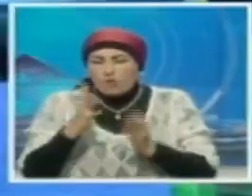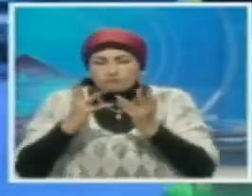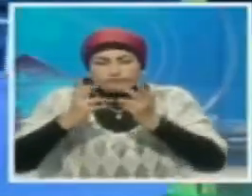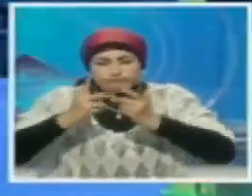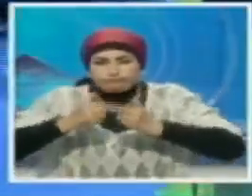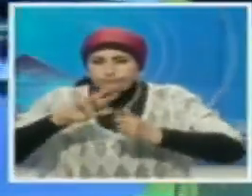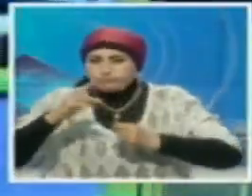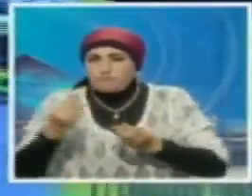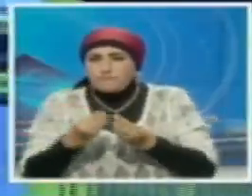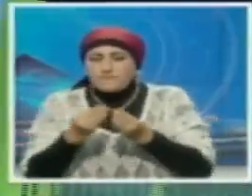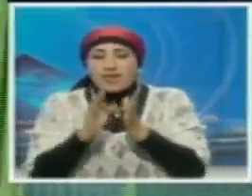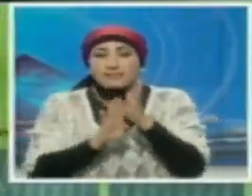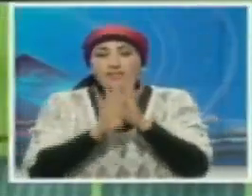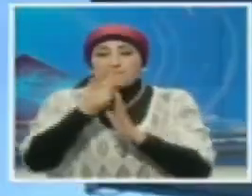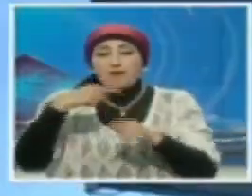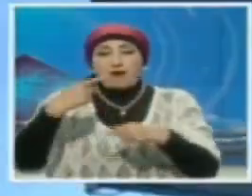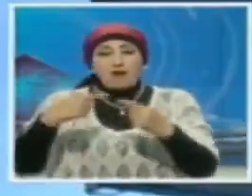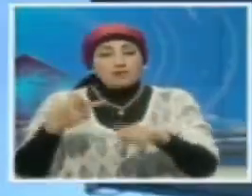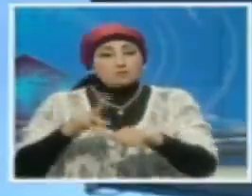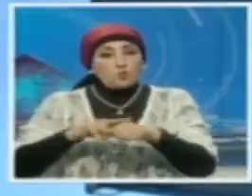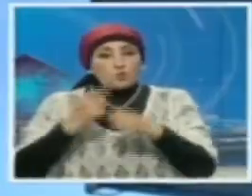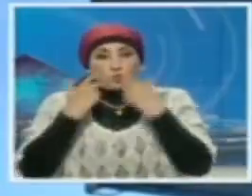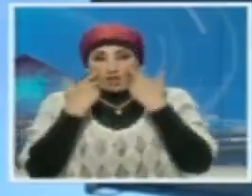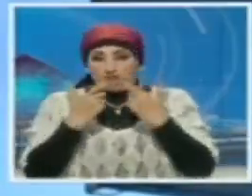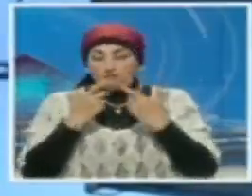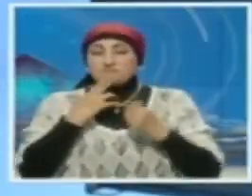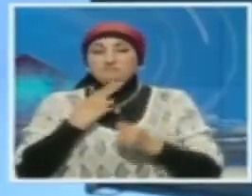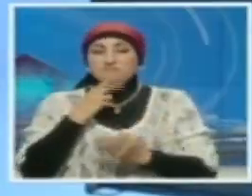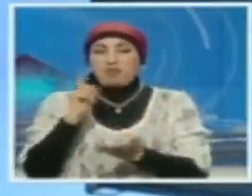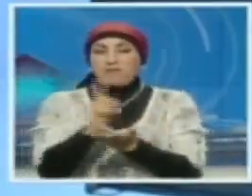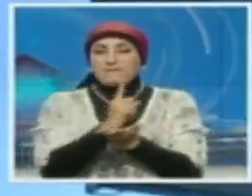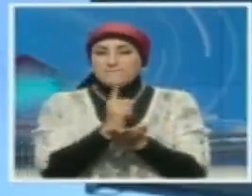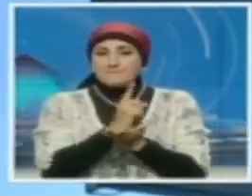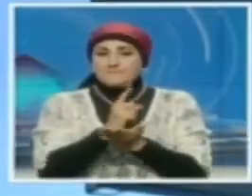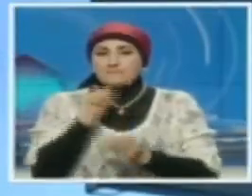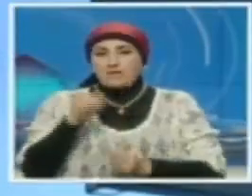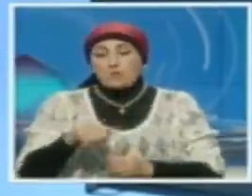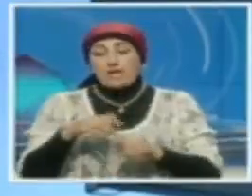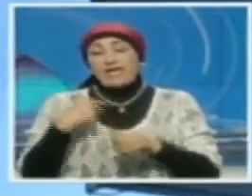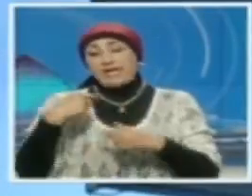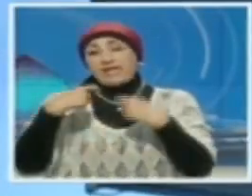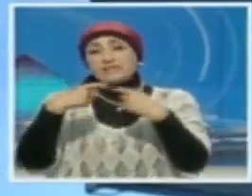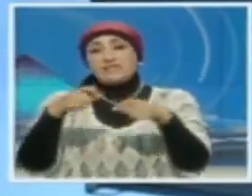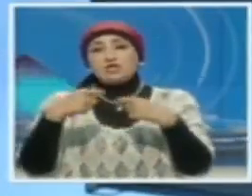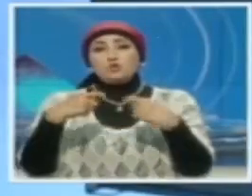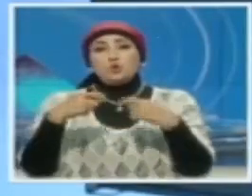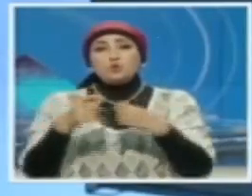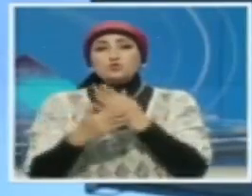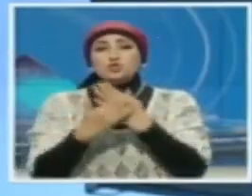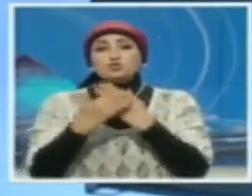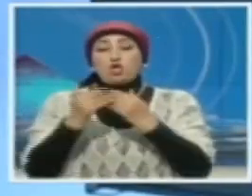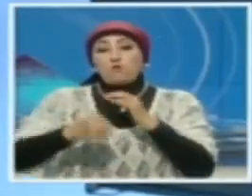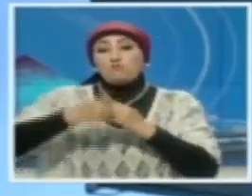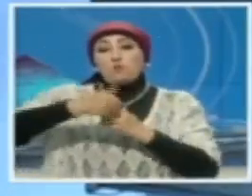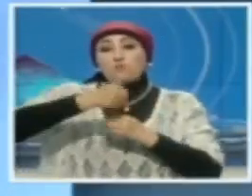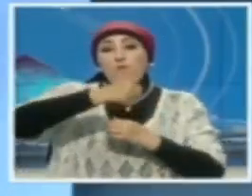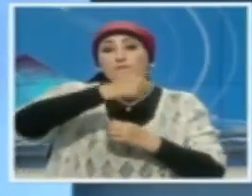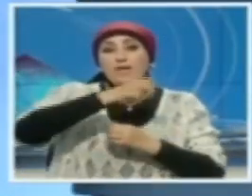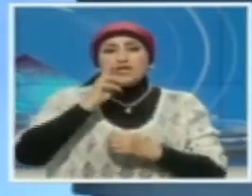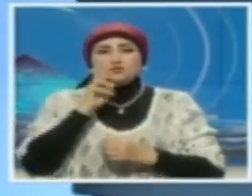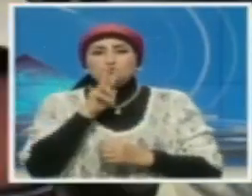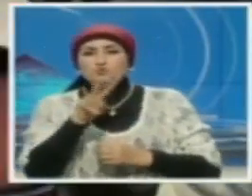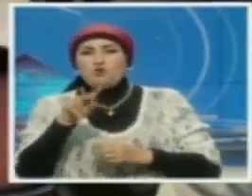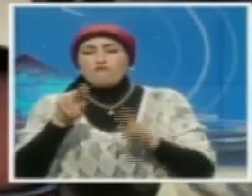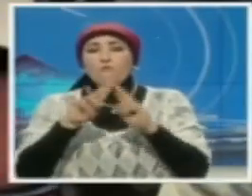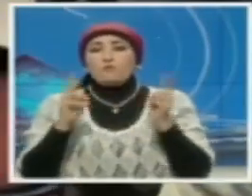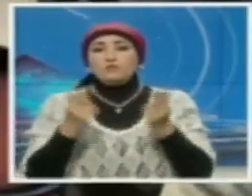التنمية المستدامة والحفاظ على البعد البيئي واستخدام التكنولوجيا الحديثة. الفائزين على المستوى الوطني سيتم عرضهم في مؤتمر